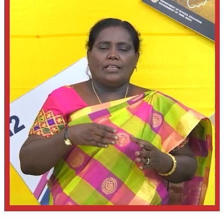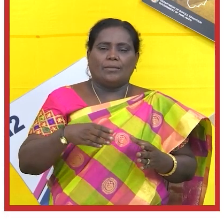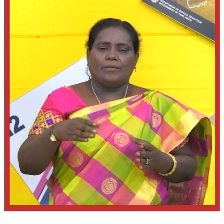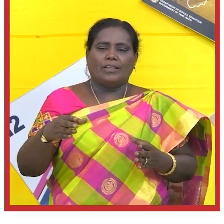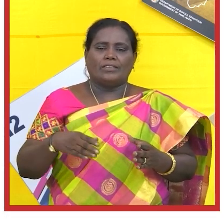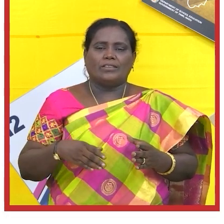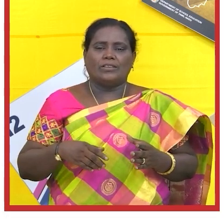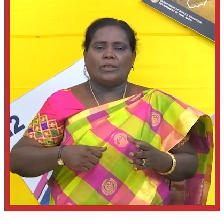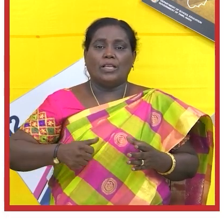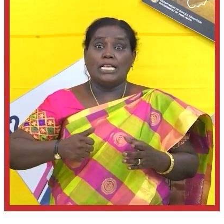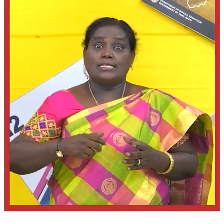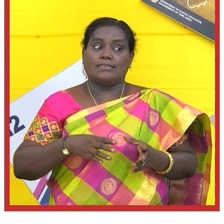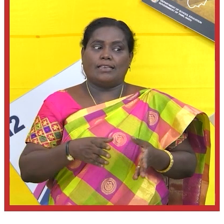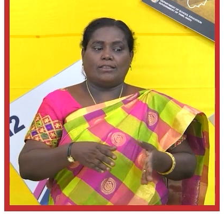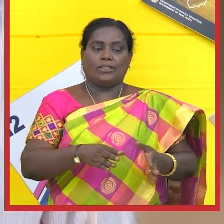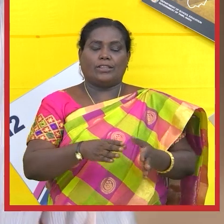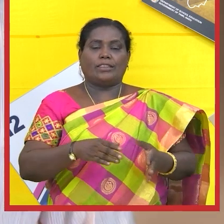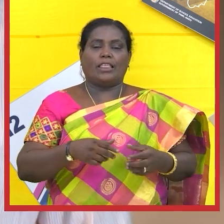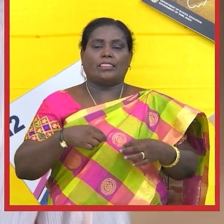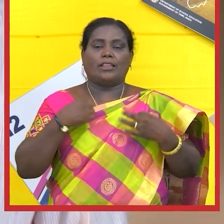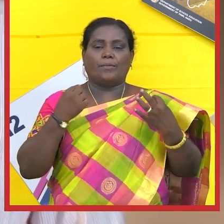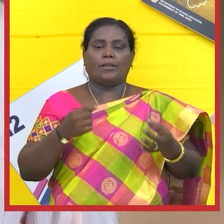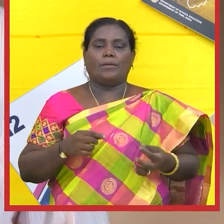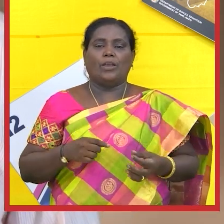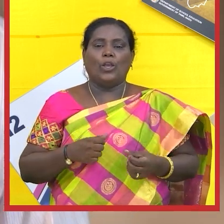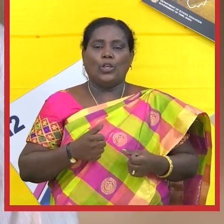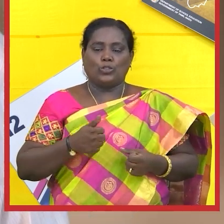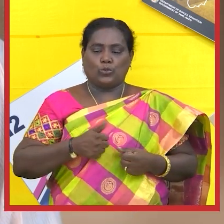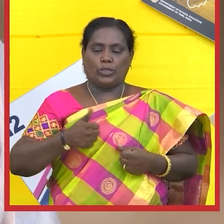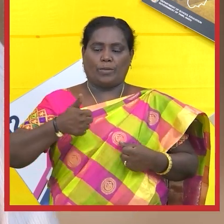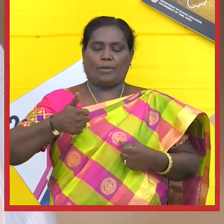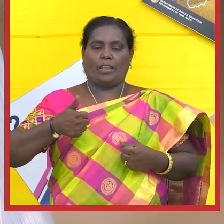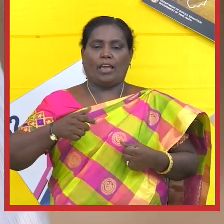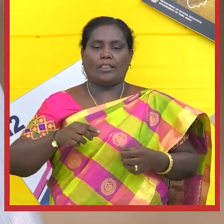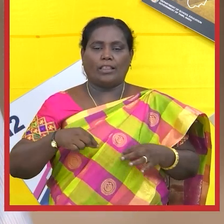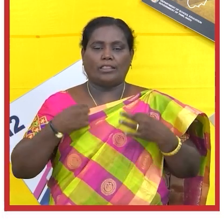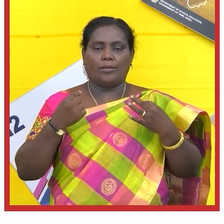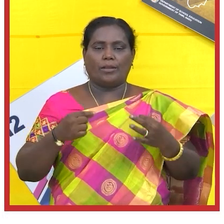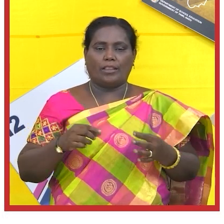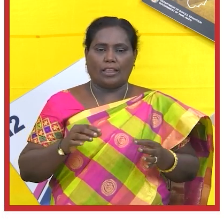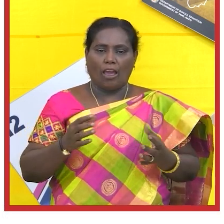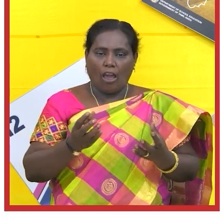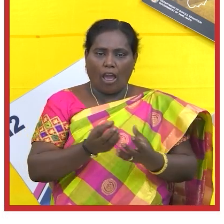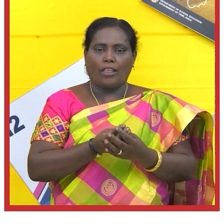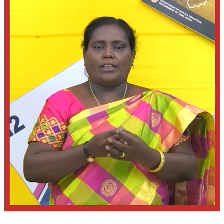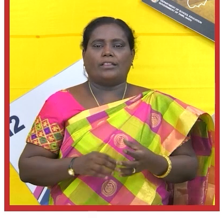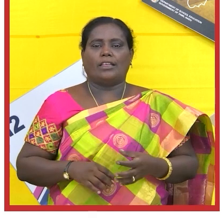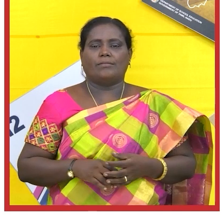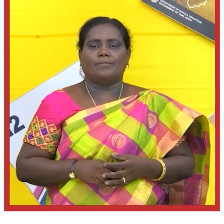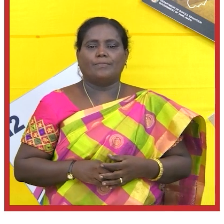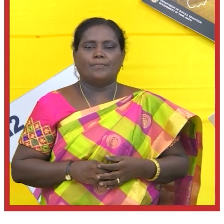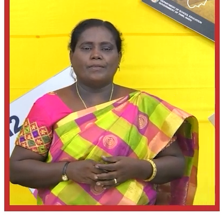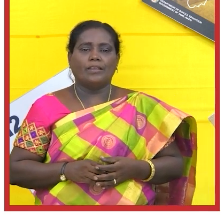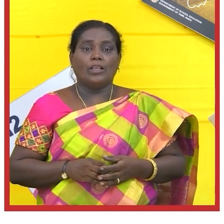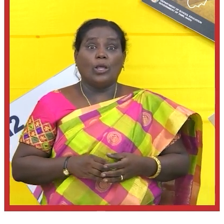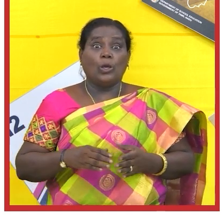என்றால், சீர்திருத்த திருமணம் அல்லது சுய மரியாதை திருமணம் என்ற ஒன்றை ஆதரிக்கிறது. ஒடுக்கப்பட்டவர்கள்